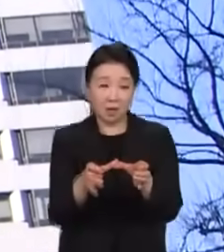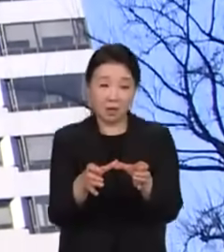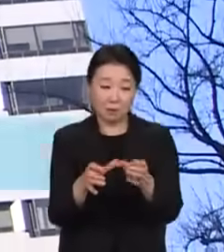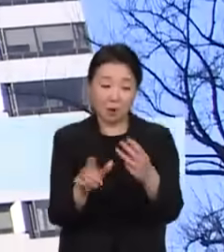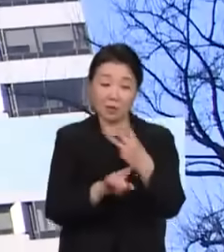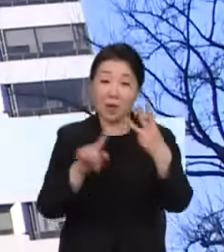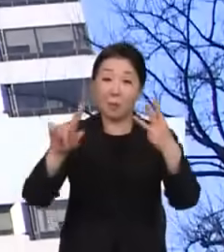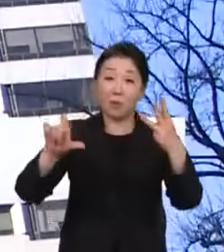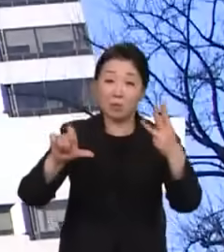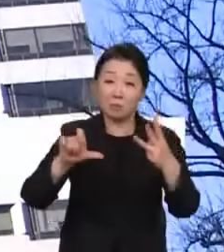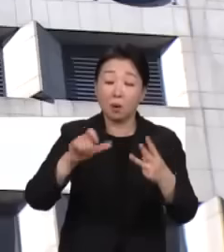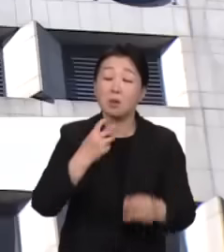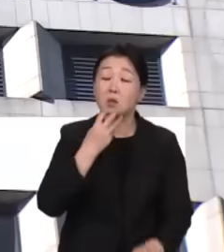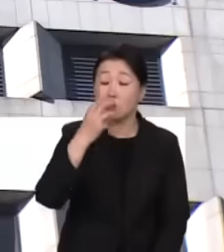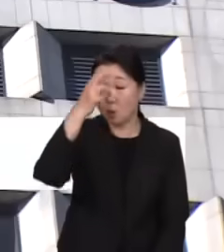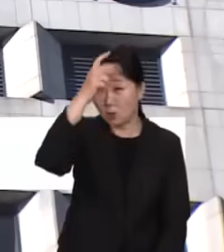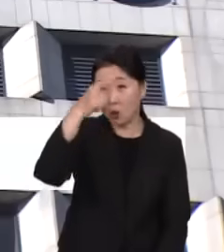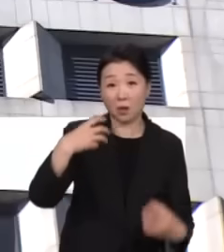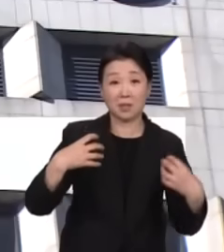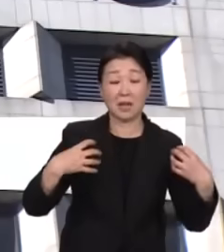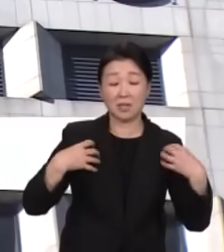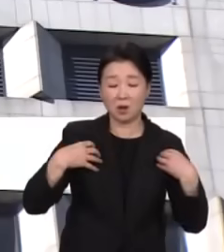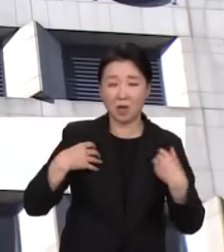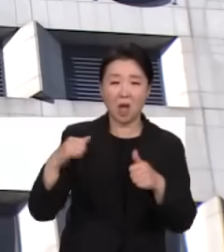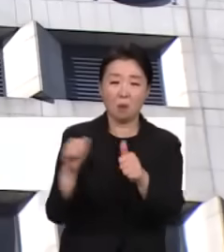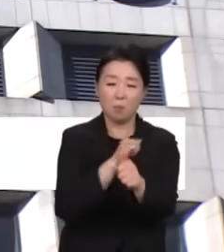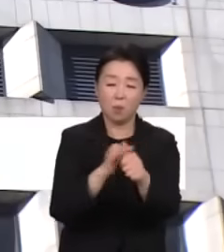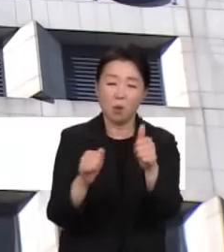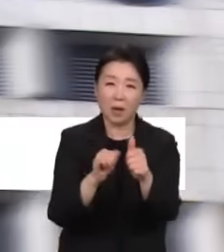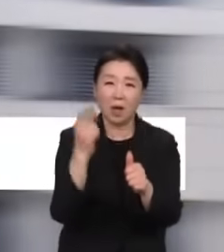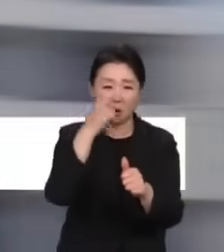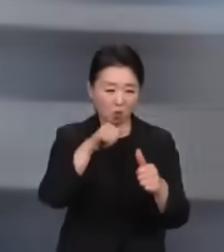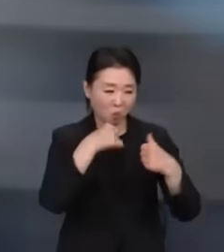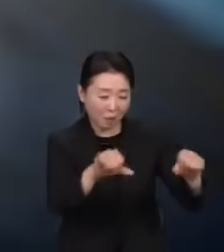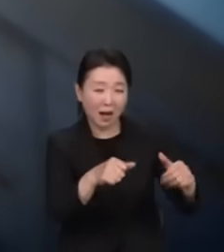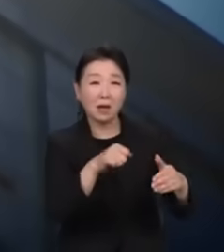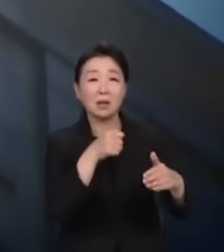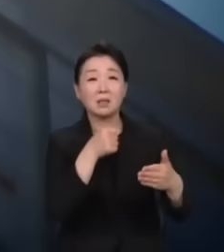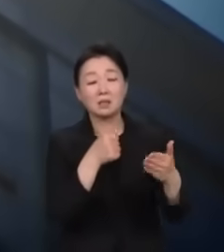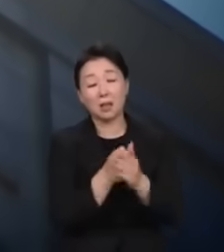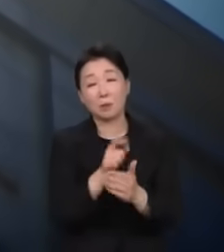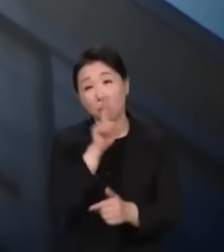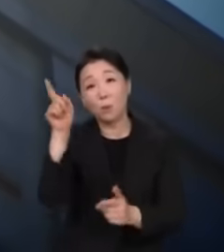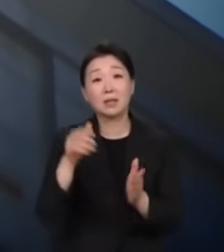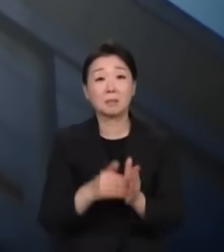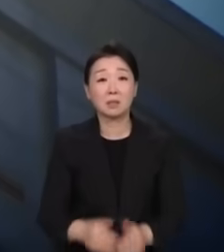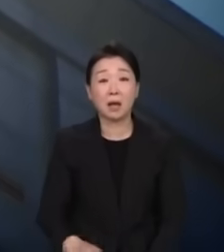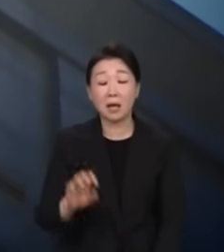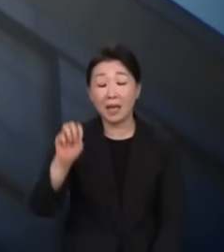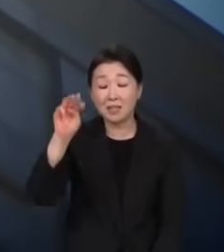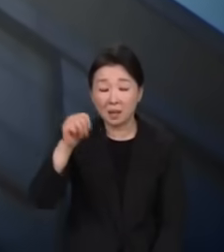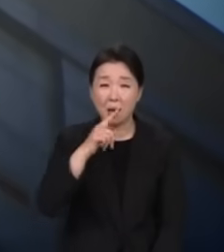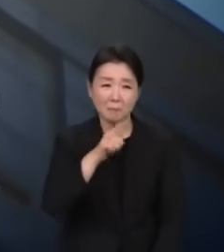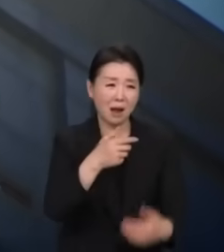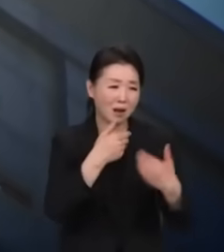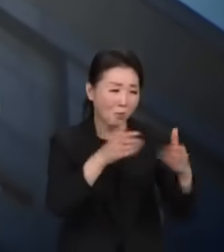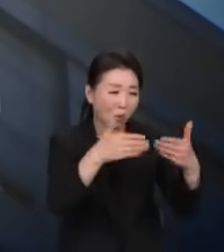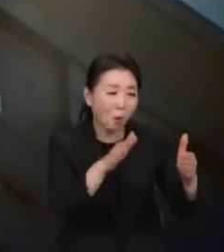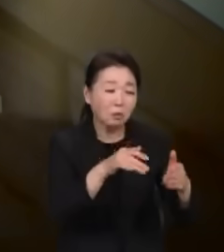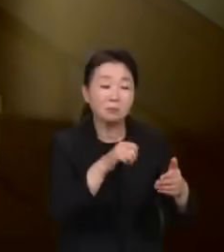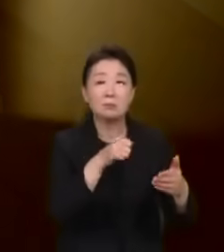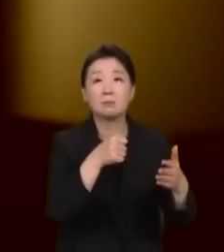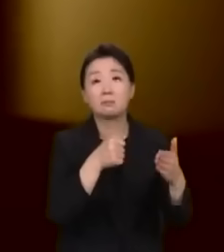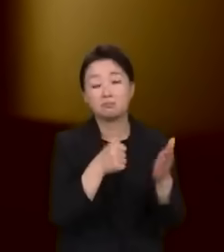서울경찰청에 상습 폭행과 명예훼손 등 혐의로 고발했습니다 그룹은 욕에 대해 아무